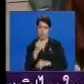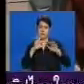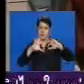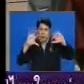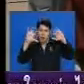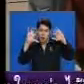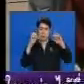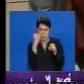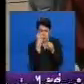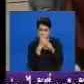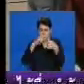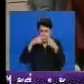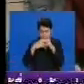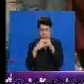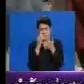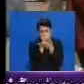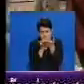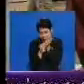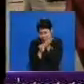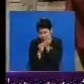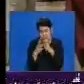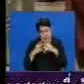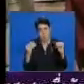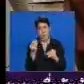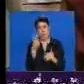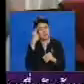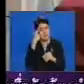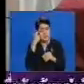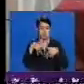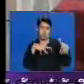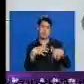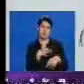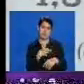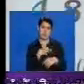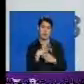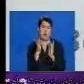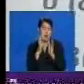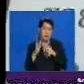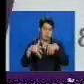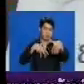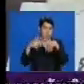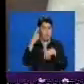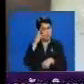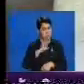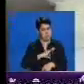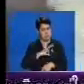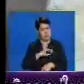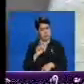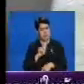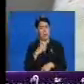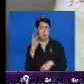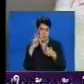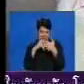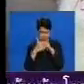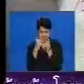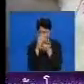ลเร่งแก้ไขปัญหายาเสพติดโดยเร่งด่วนพี่น้องประชาชนมีความรู้สึกว่าปัญหาย